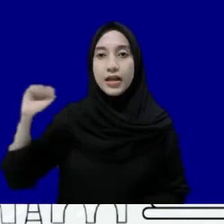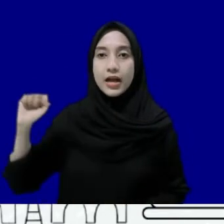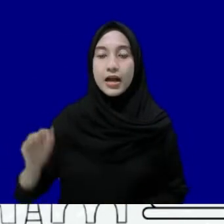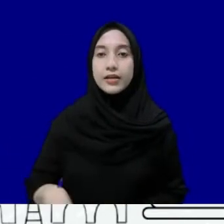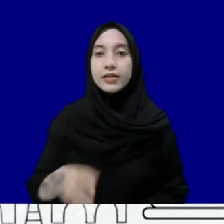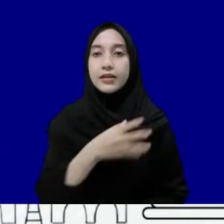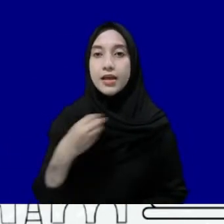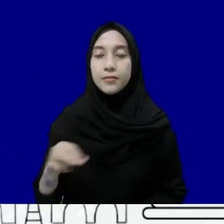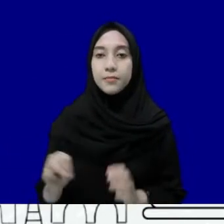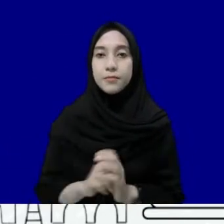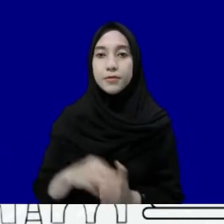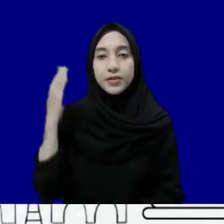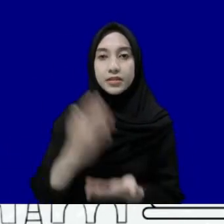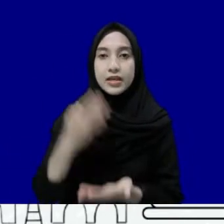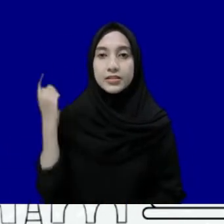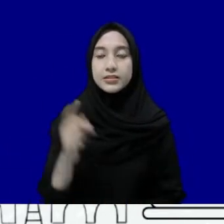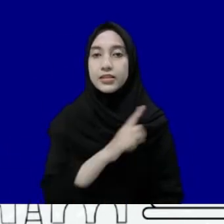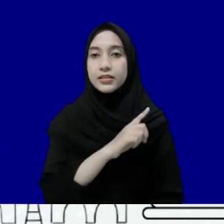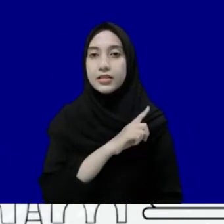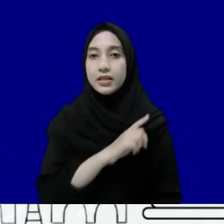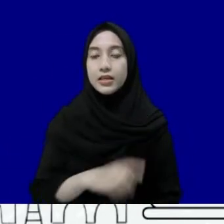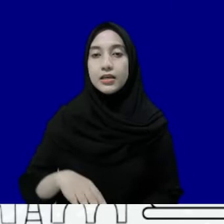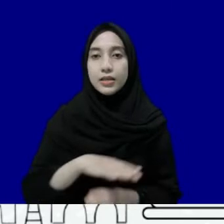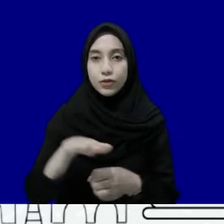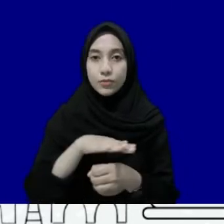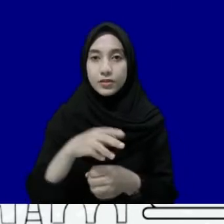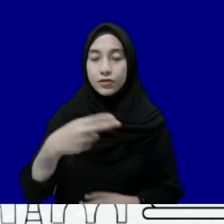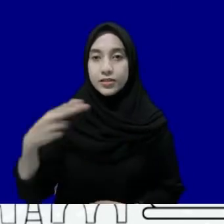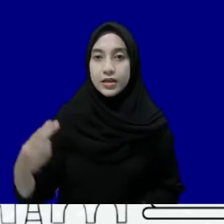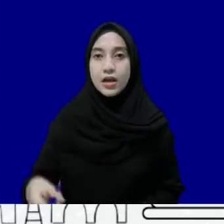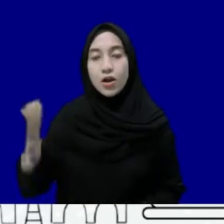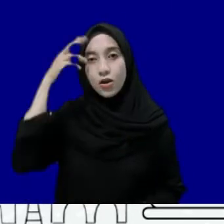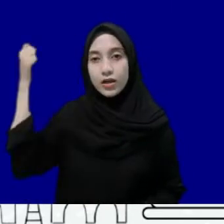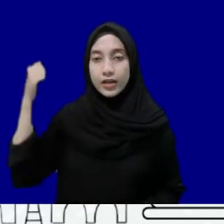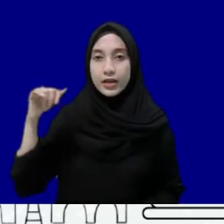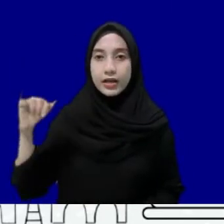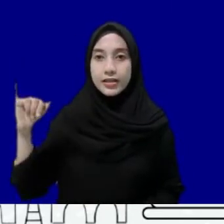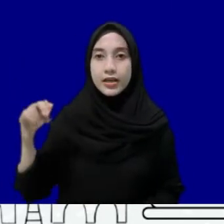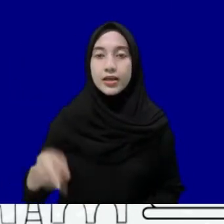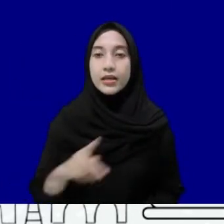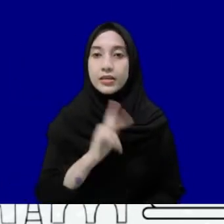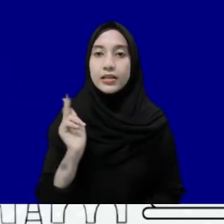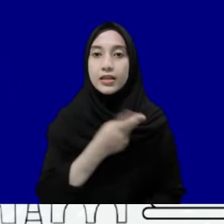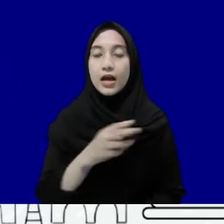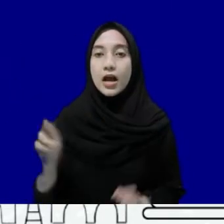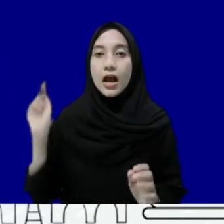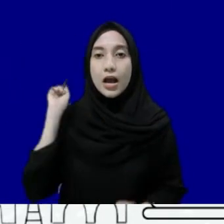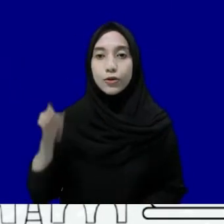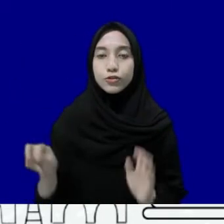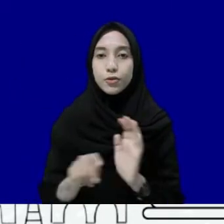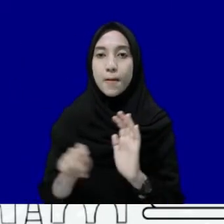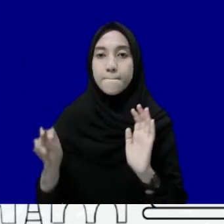Indonesia. Oleh karenanya kita harus menghargai semangat yang berkobar dari pemuda-pemudi Indonesia.